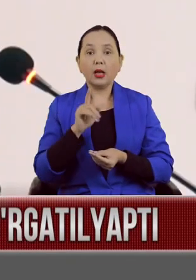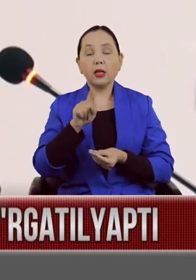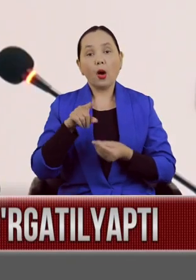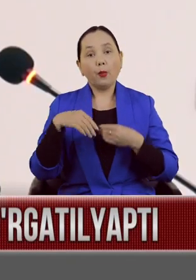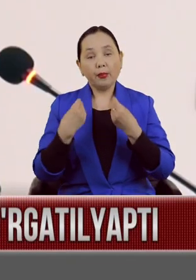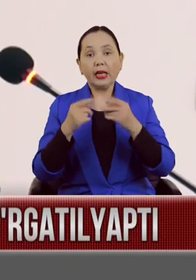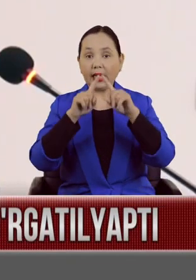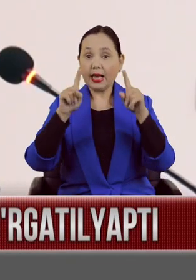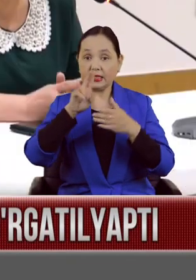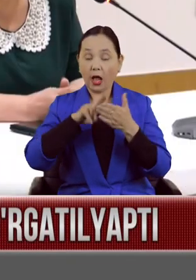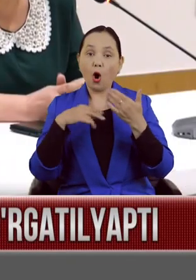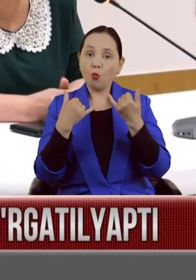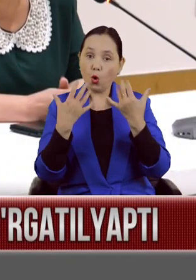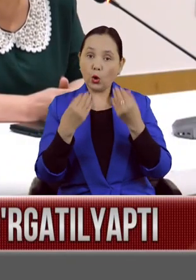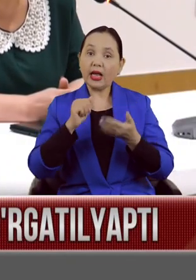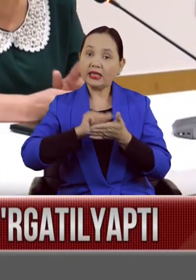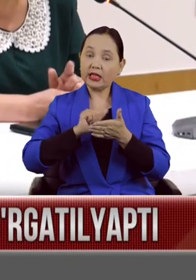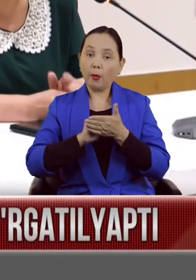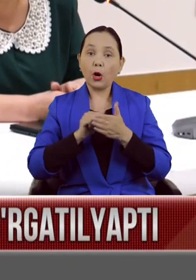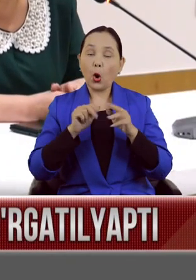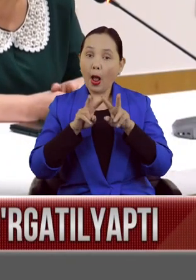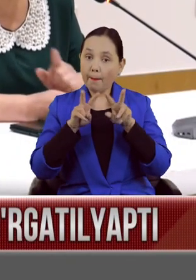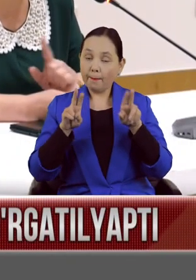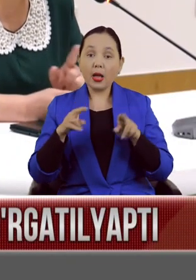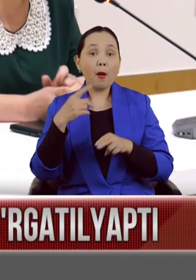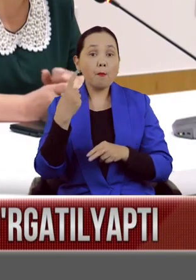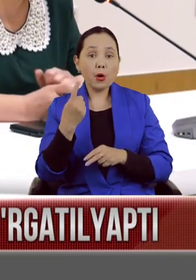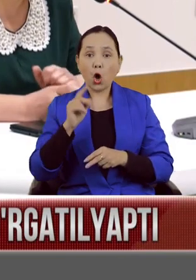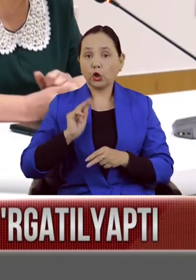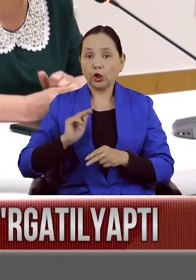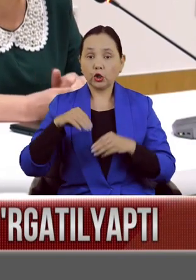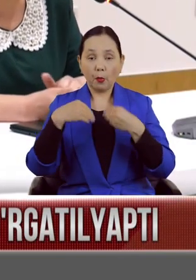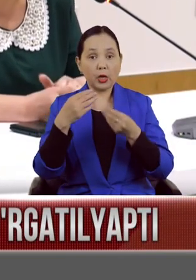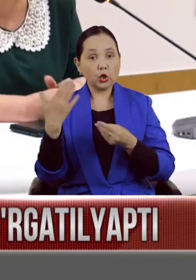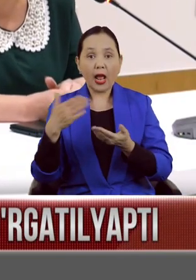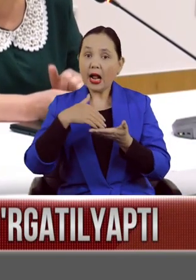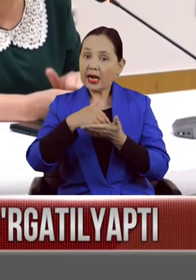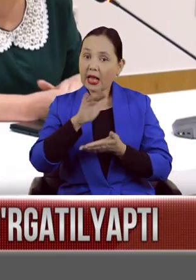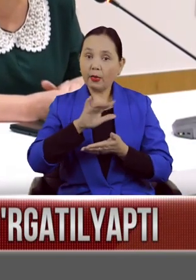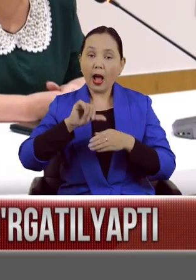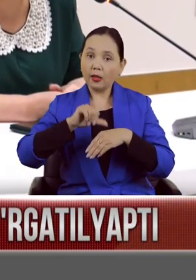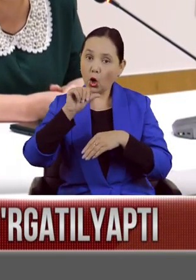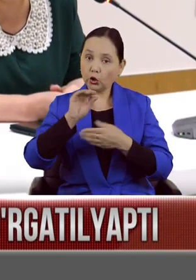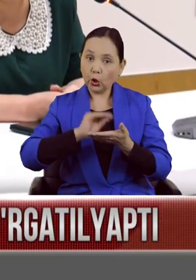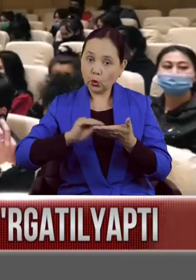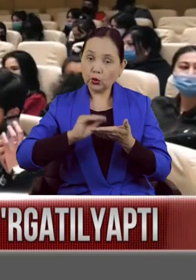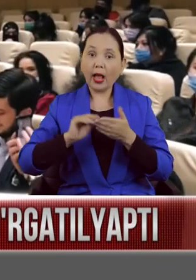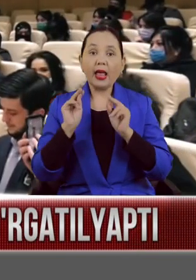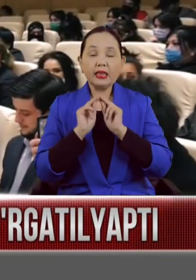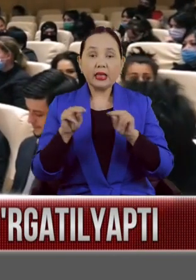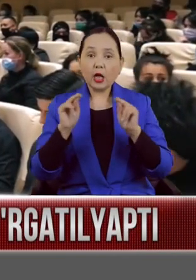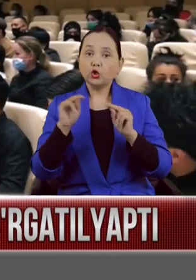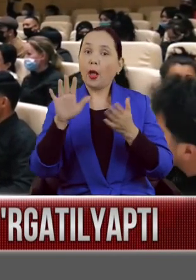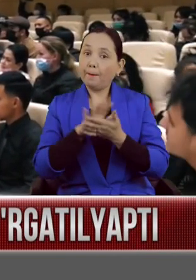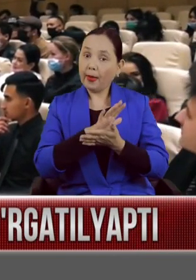Yevropada. Bu berilgan sertifikat bugungi kunda diplomga tenglashtirilganligi va bironta ish beruvchi tomonidan rad etilmasligi alohida ko'rsatib o'tilgan.